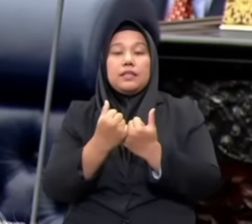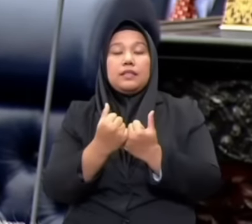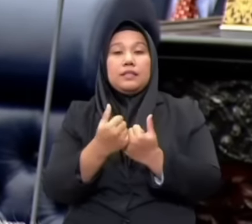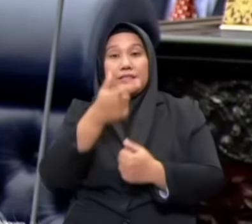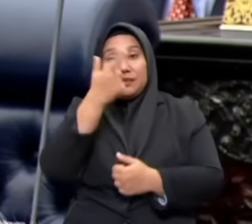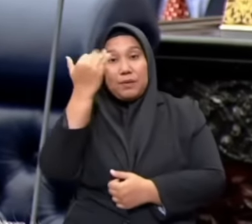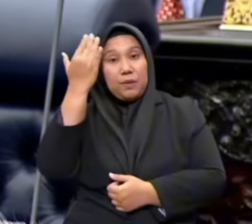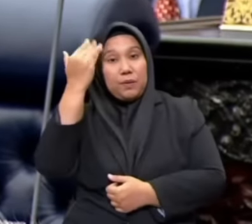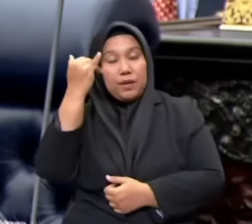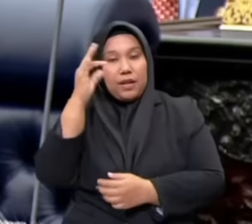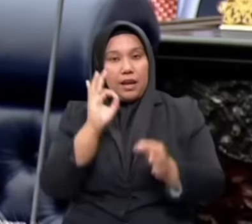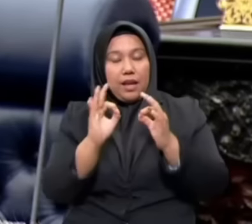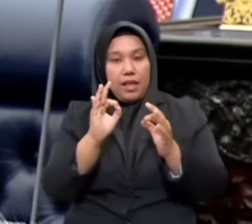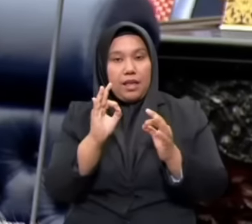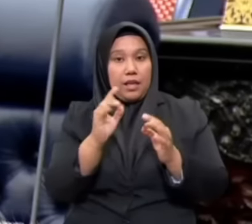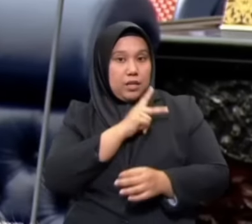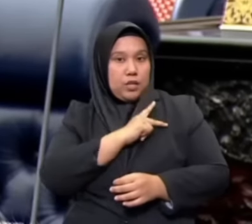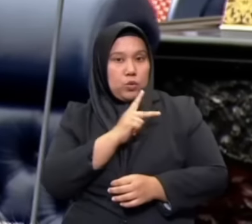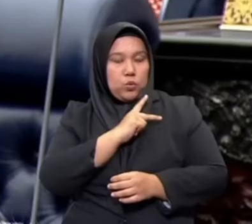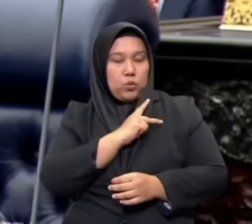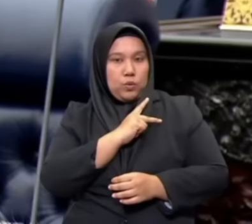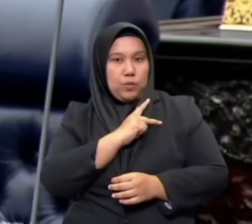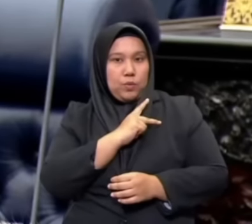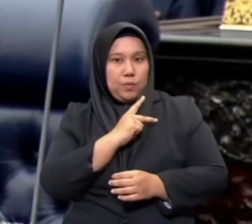membawa kapal dalam lautan yang bergelora,